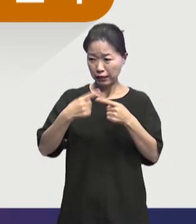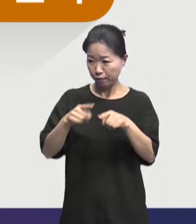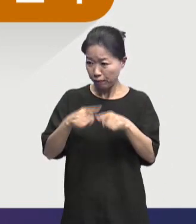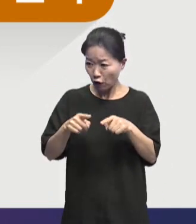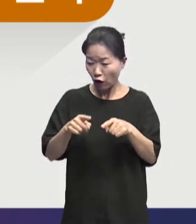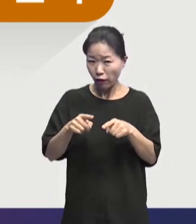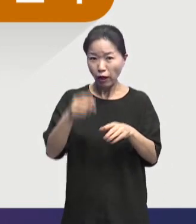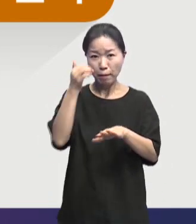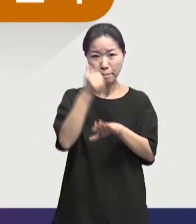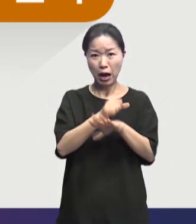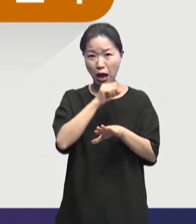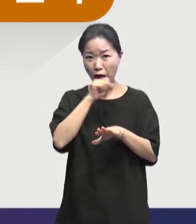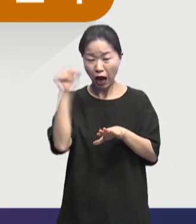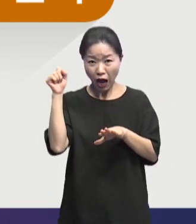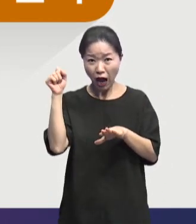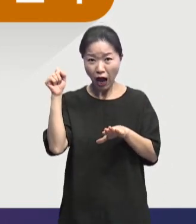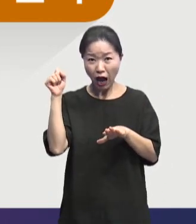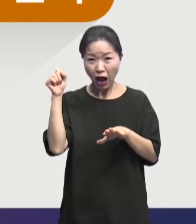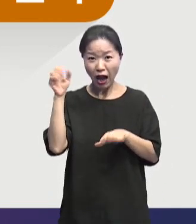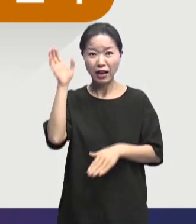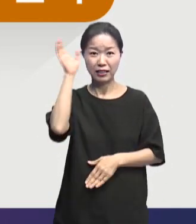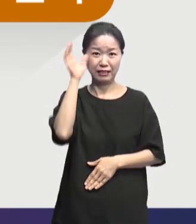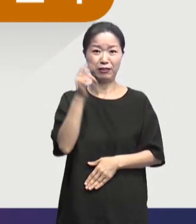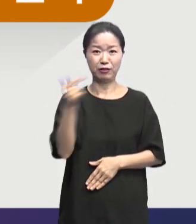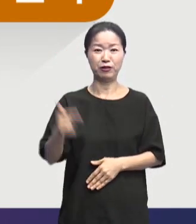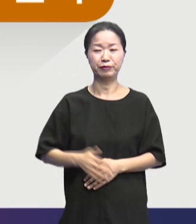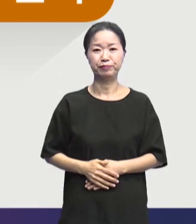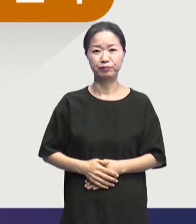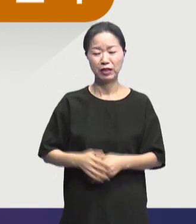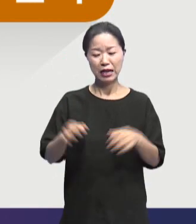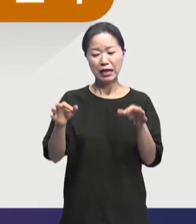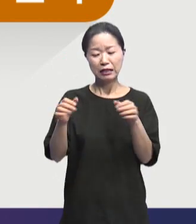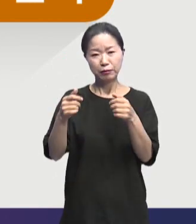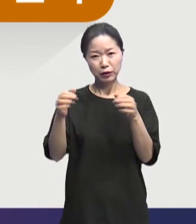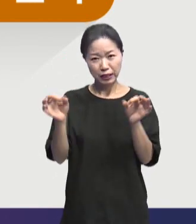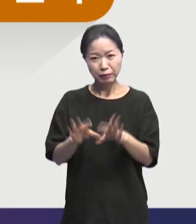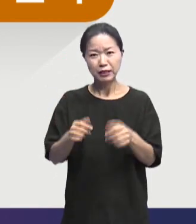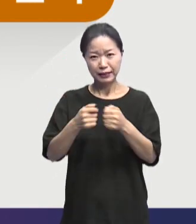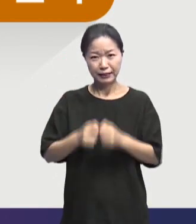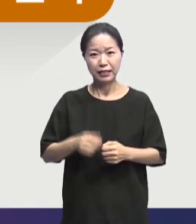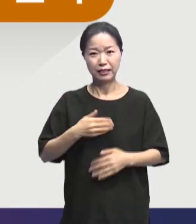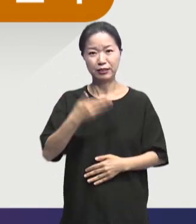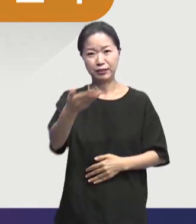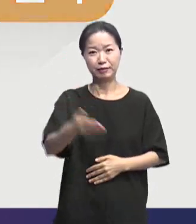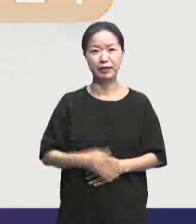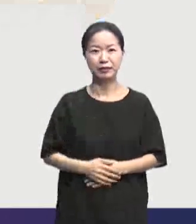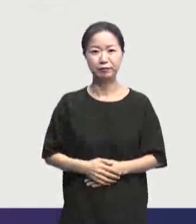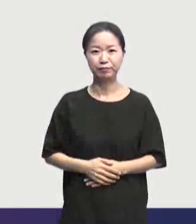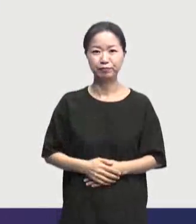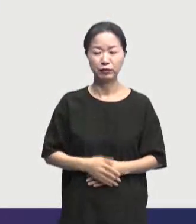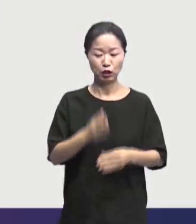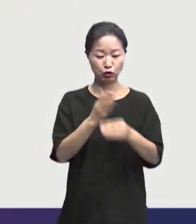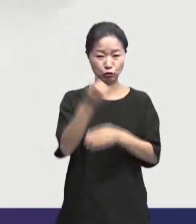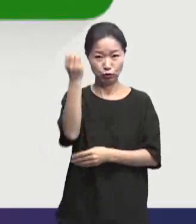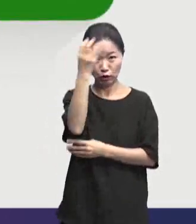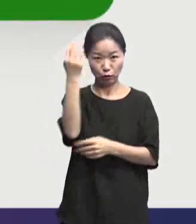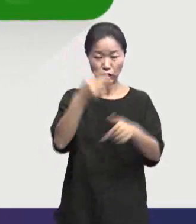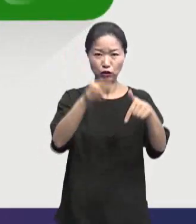통과하면서 탄력을 받게 됐다고 보도했습니다. 이 소식 잠시 후에 자세히 알아봅니다.